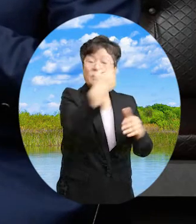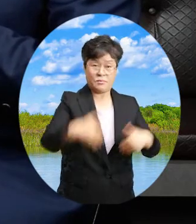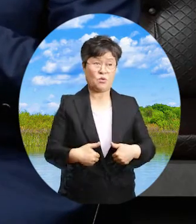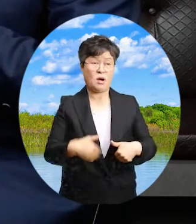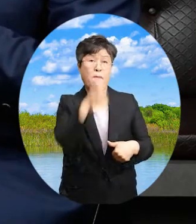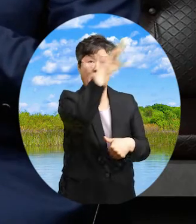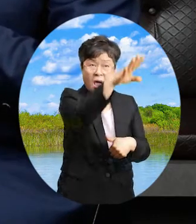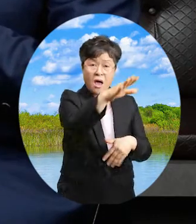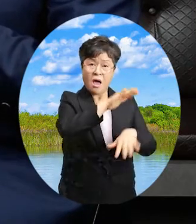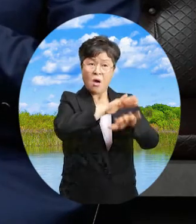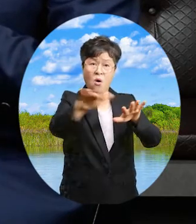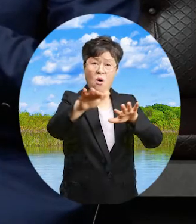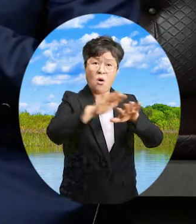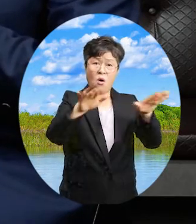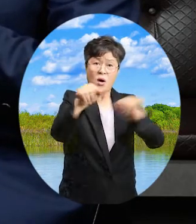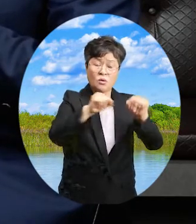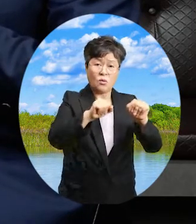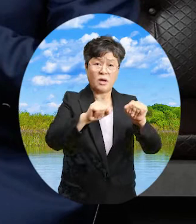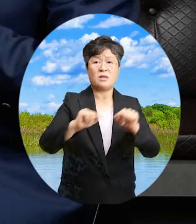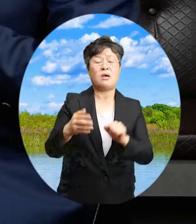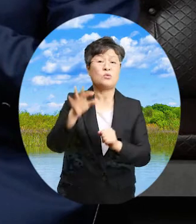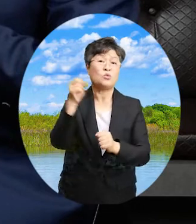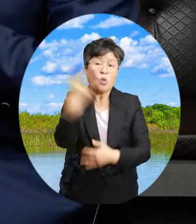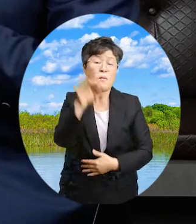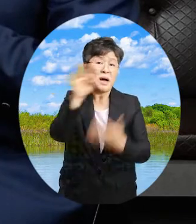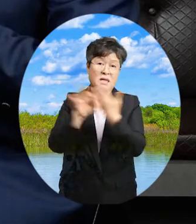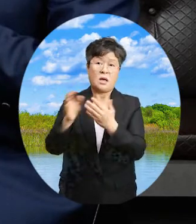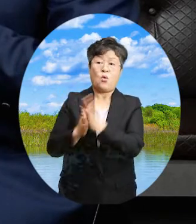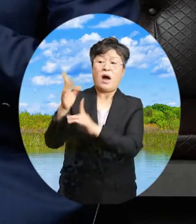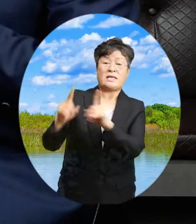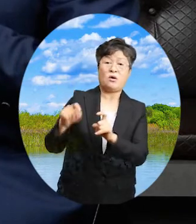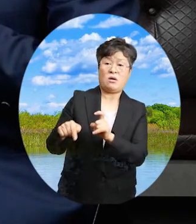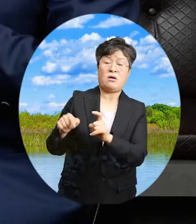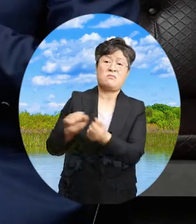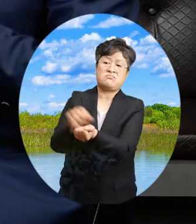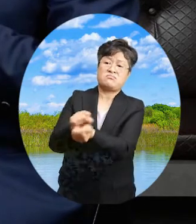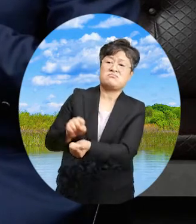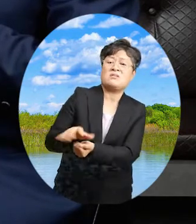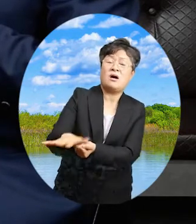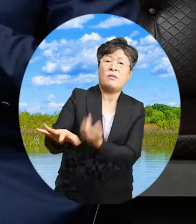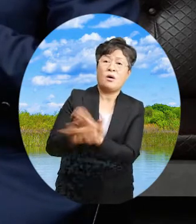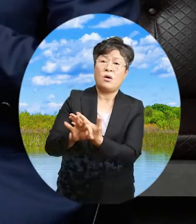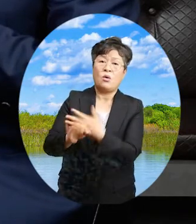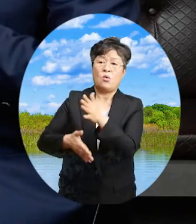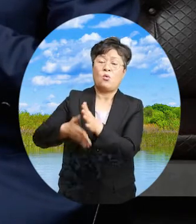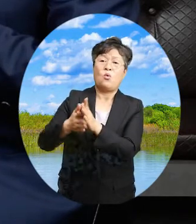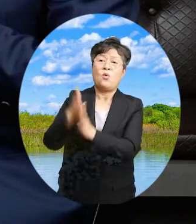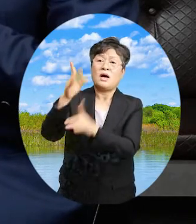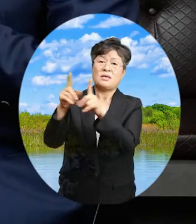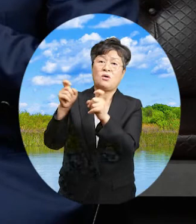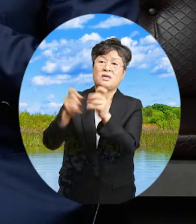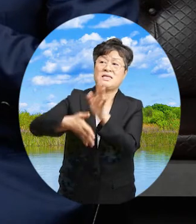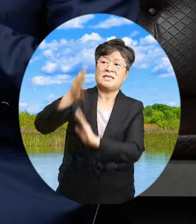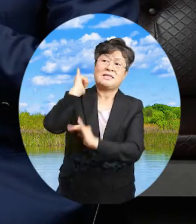있는 문제이기 때문에 시민, 그쪽 시민단체, 지자체, 우리 쪽도 마찬가지 시민, 지자체 같이 공동으로 TF를 만들어서 그 구간만큼은 같이